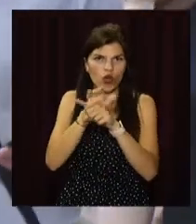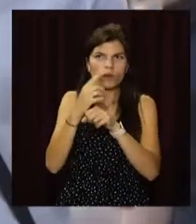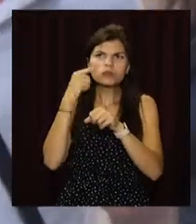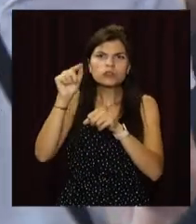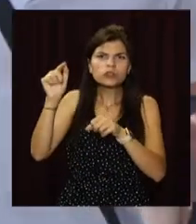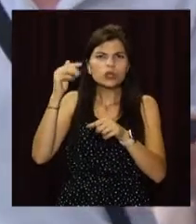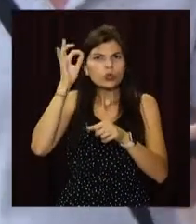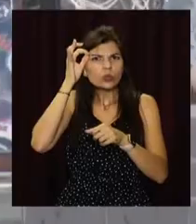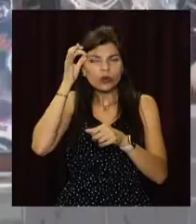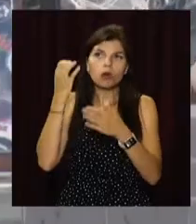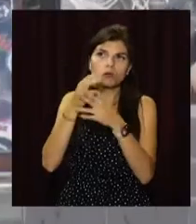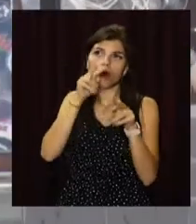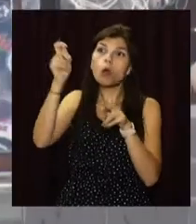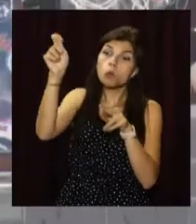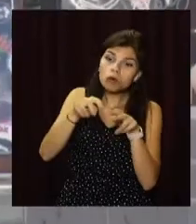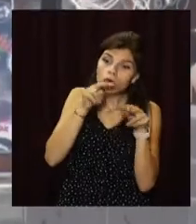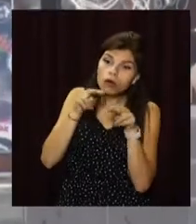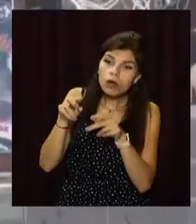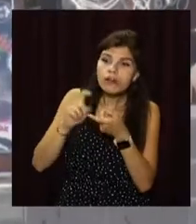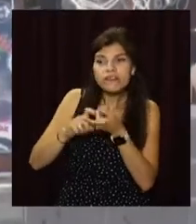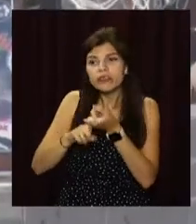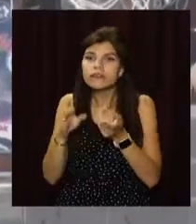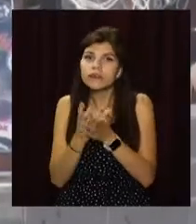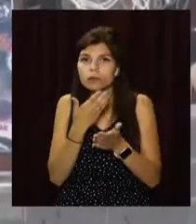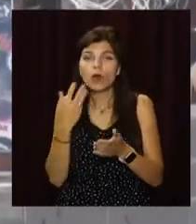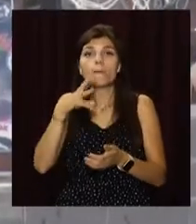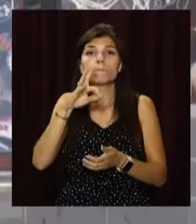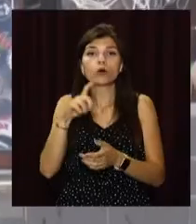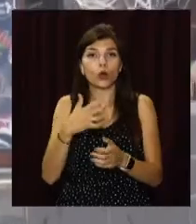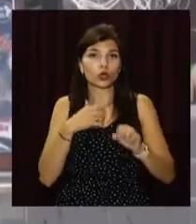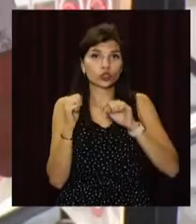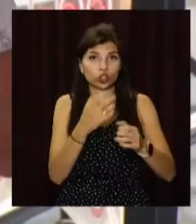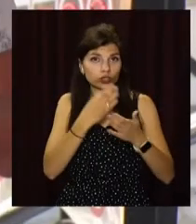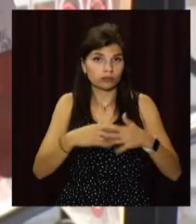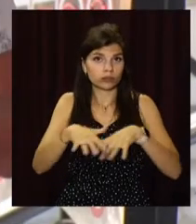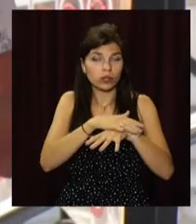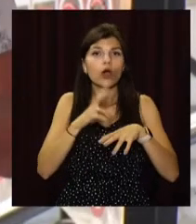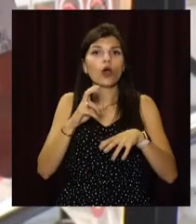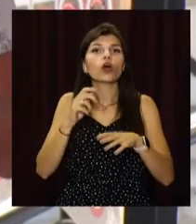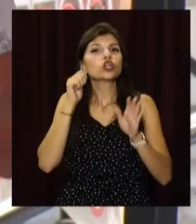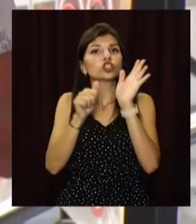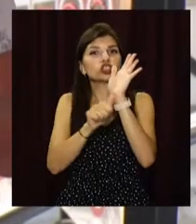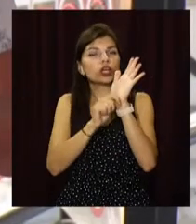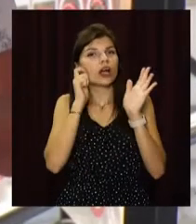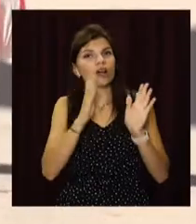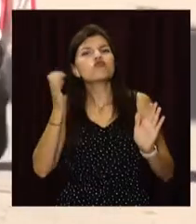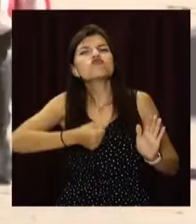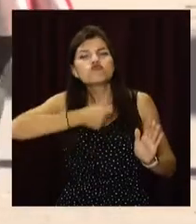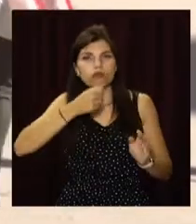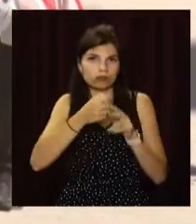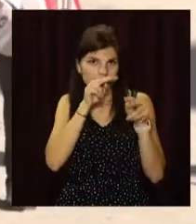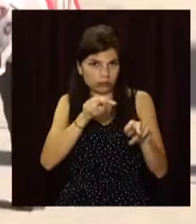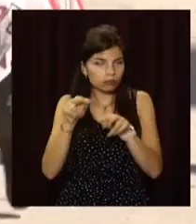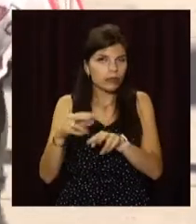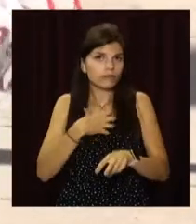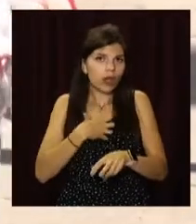розглядаючи доцільність запровадження локдауну, МОЗ в першу чергу прагне захистити населення вразливої групи 60+. Аби мінімізувати